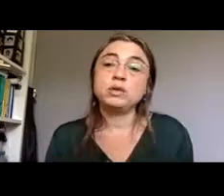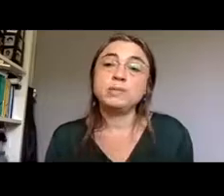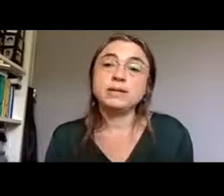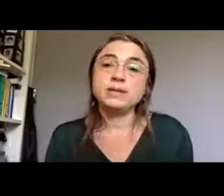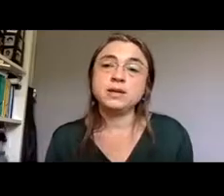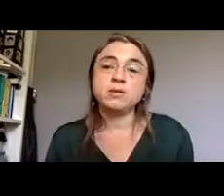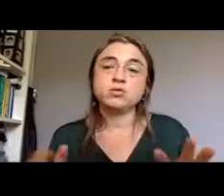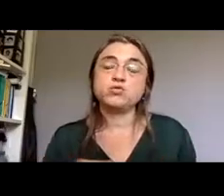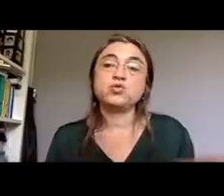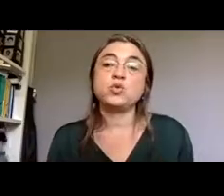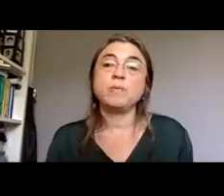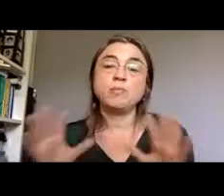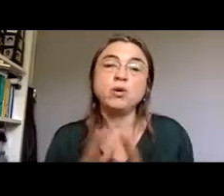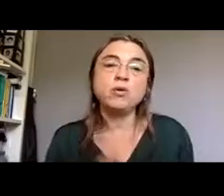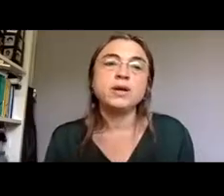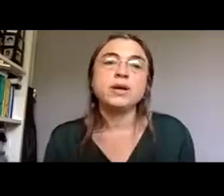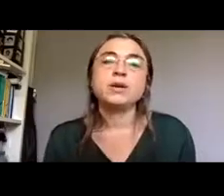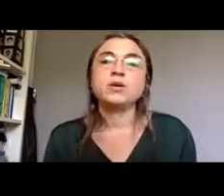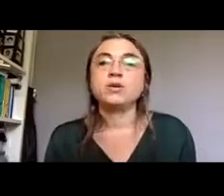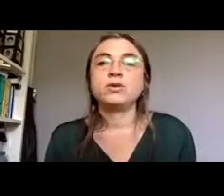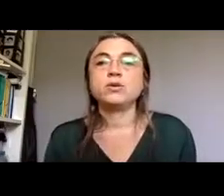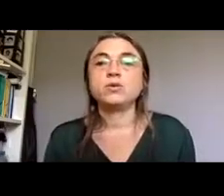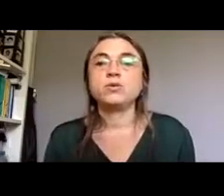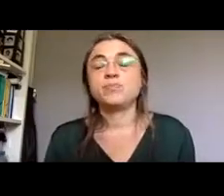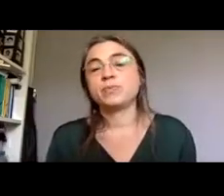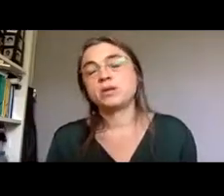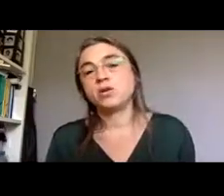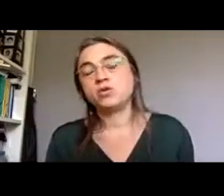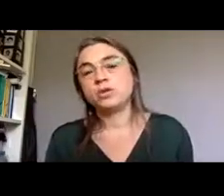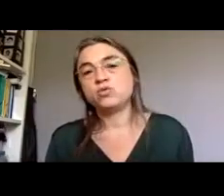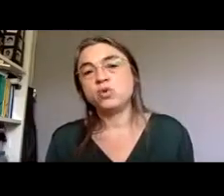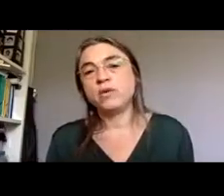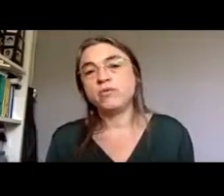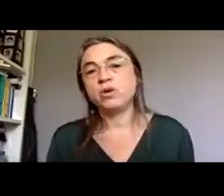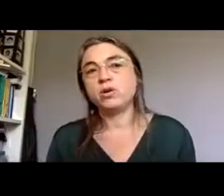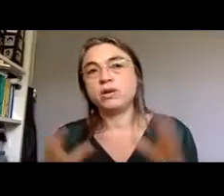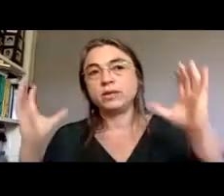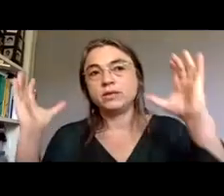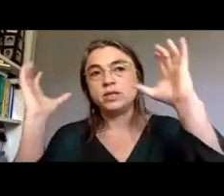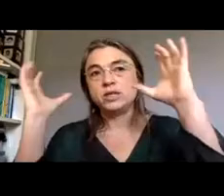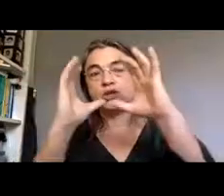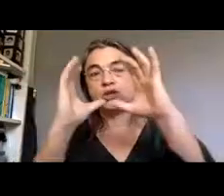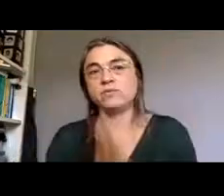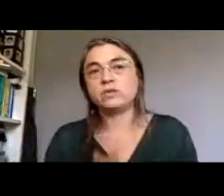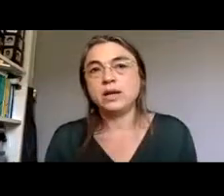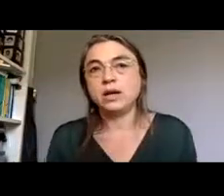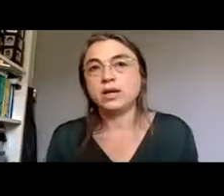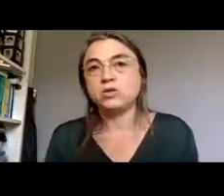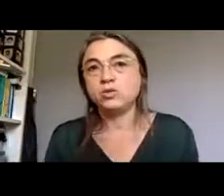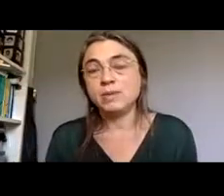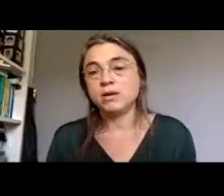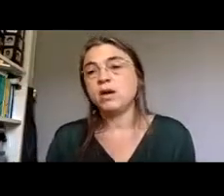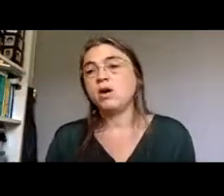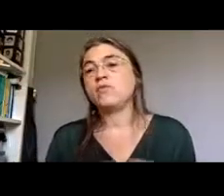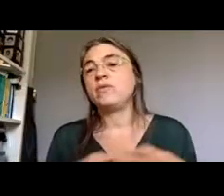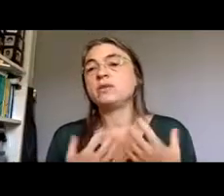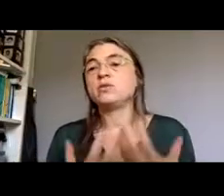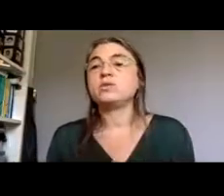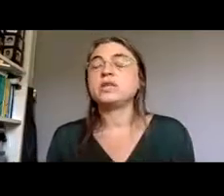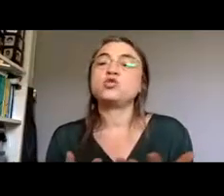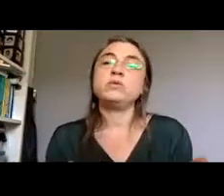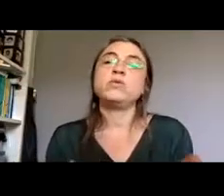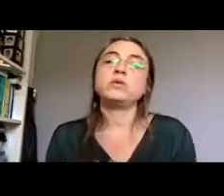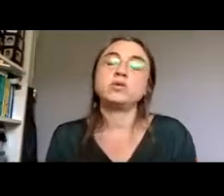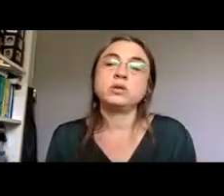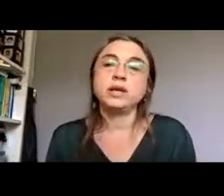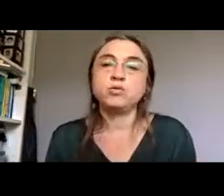pour se déplacer, hein, que tout ne soit pas blanc. Quand on est sourd-aveugle avec un champ visuel réduit, ben, on va avoir tendance